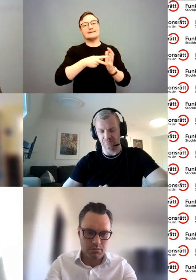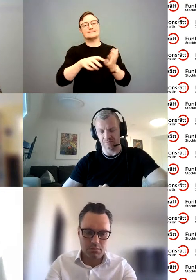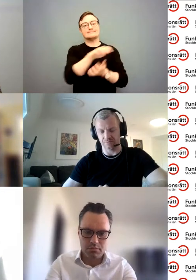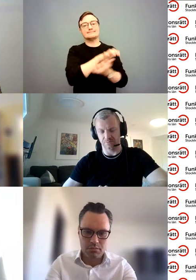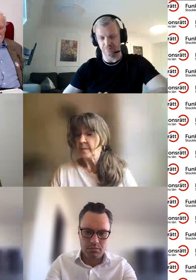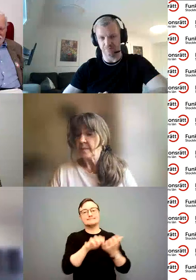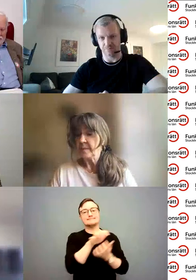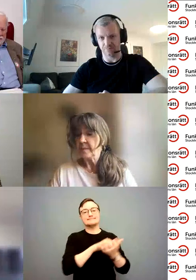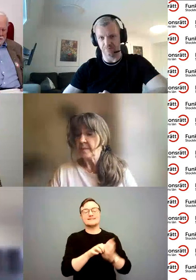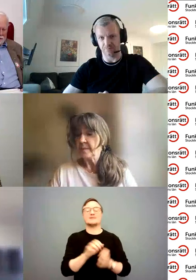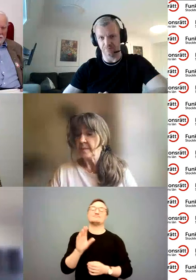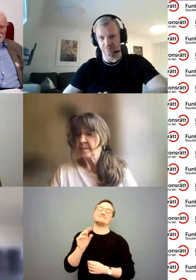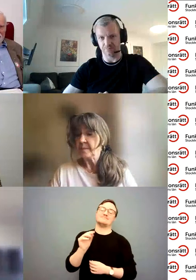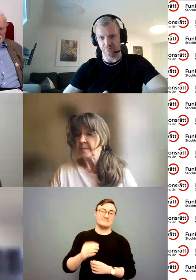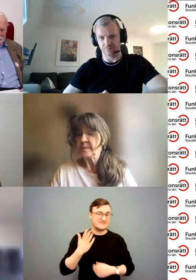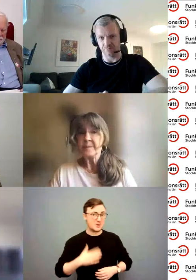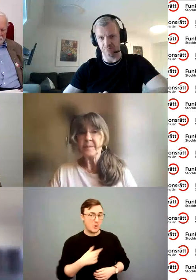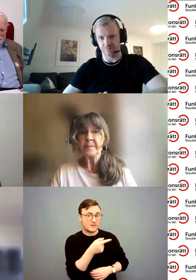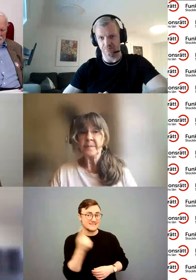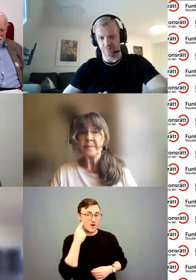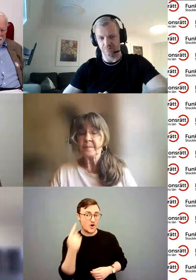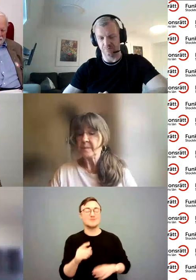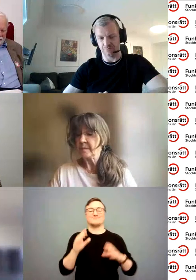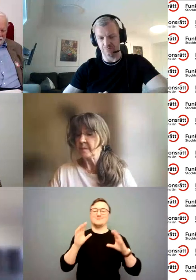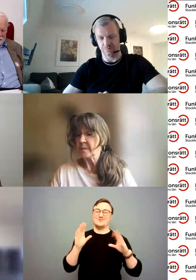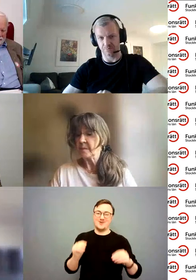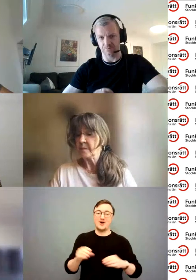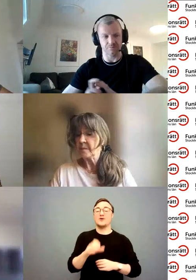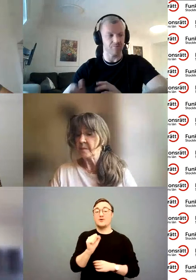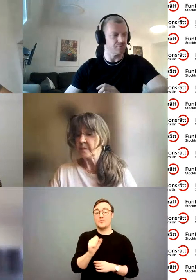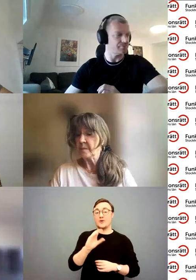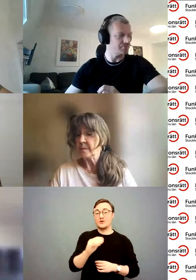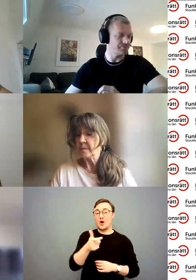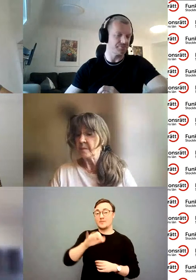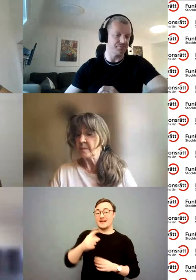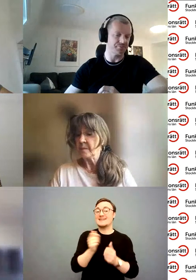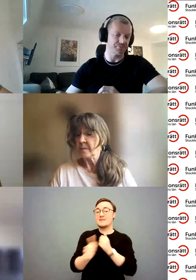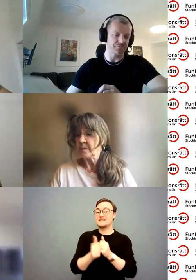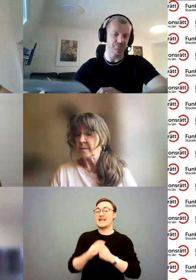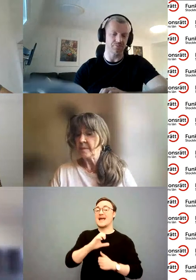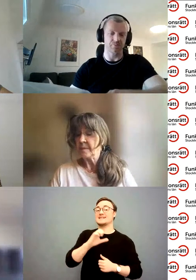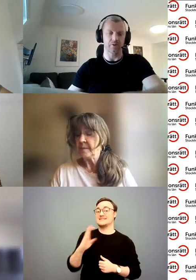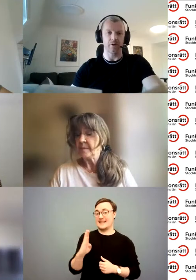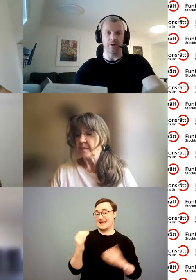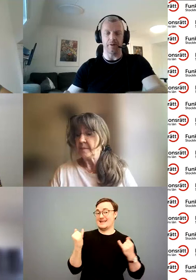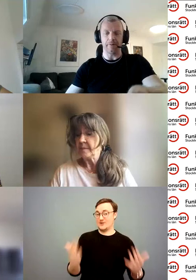på vägen in. Ja. Jag hoppas ni har mig bra. Ja, och Gabriel representerar Sverigedemokraterna.